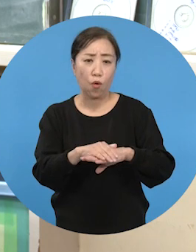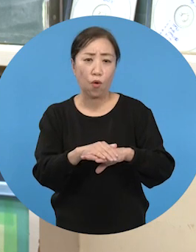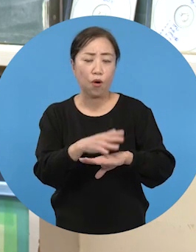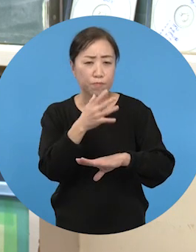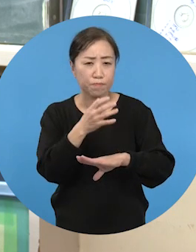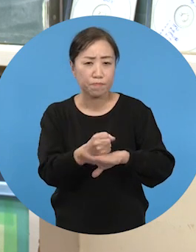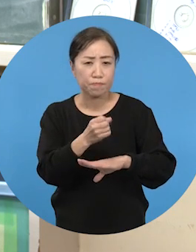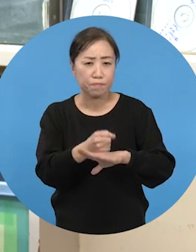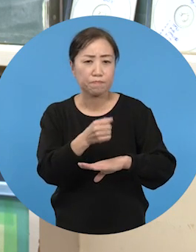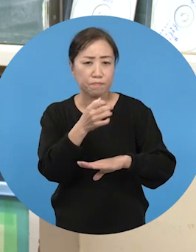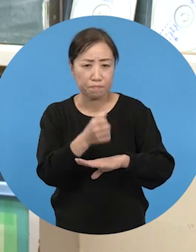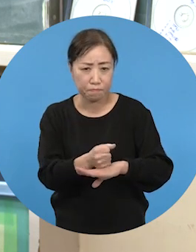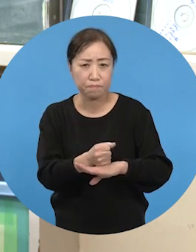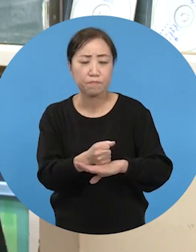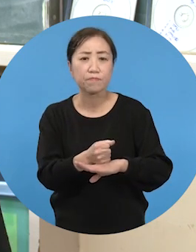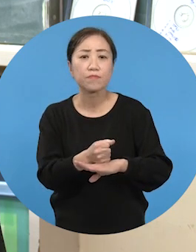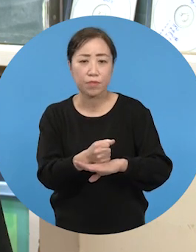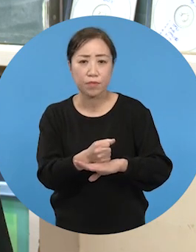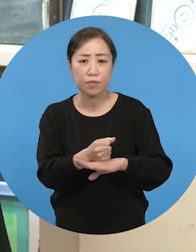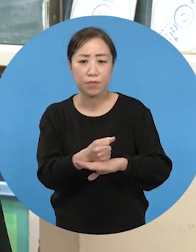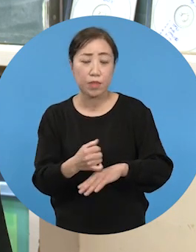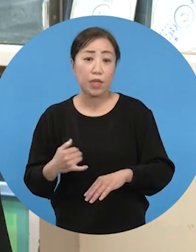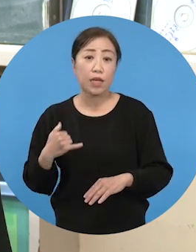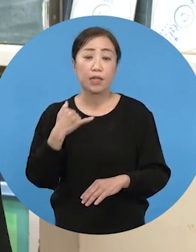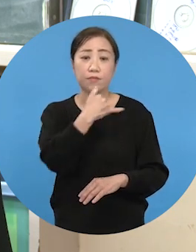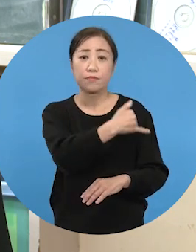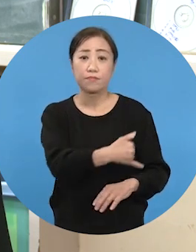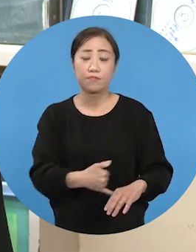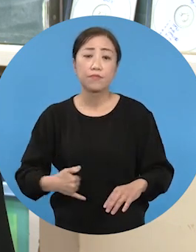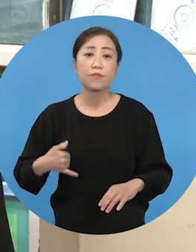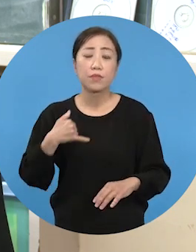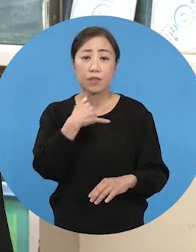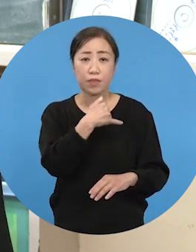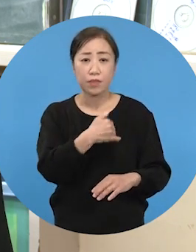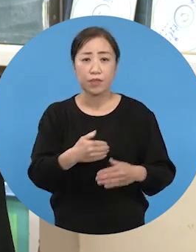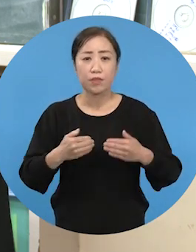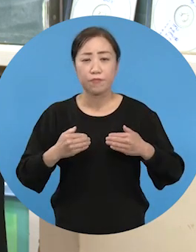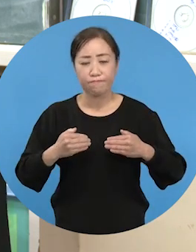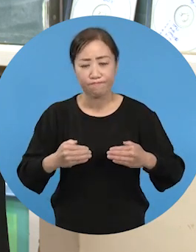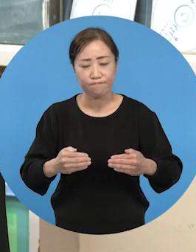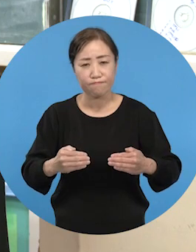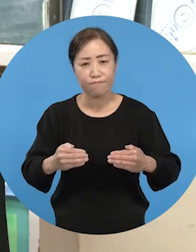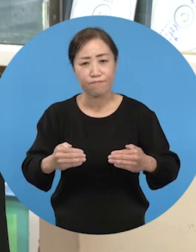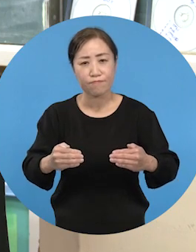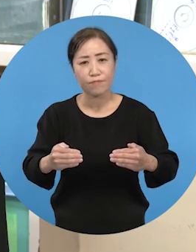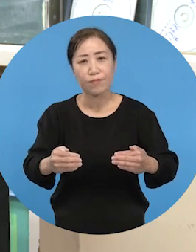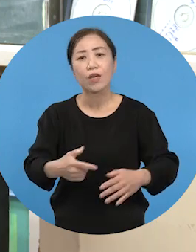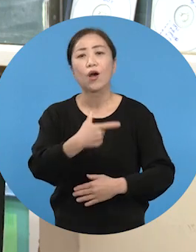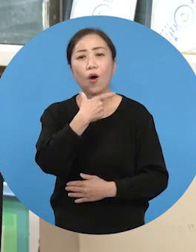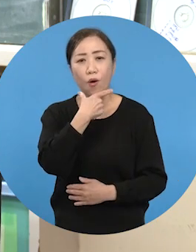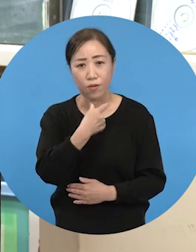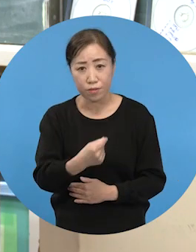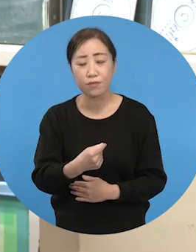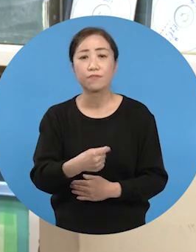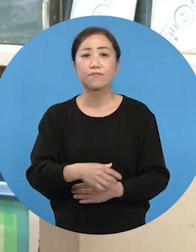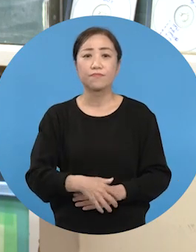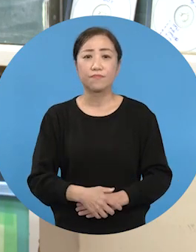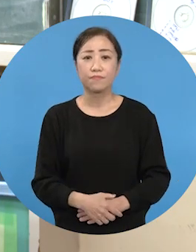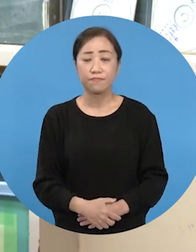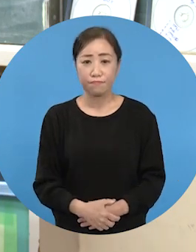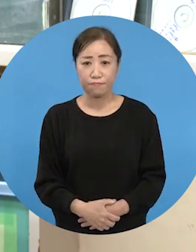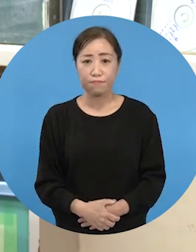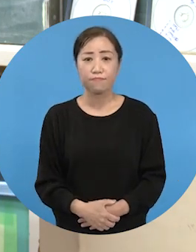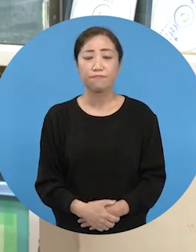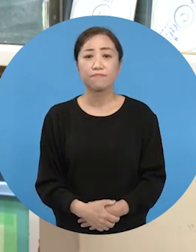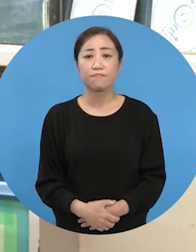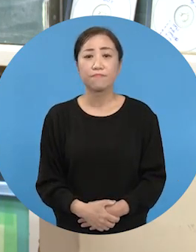ション、自分の気持ちを素直に相手に伝えられるようにそういう人生を歩んで